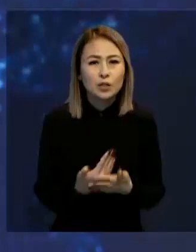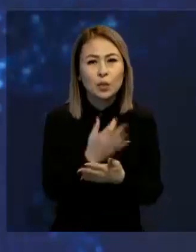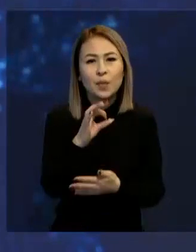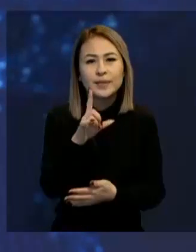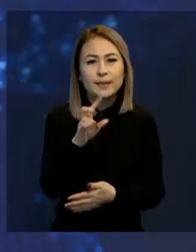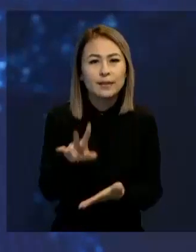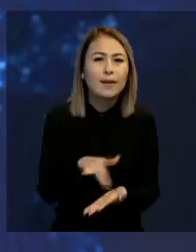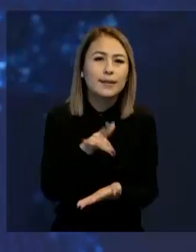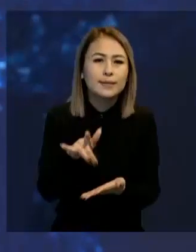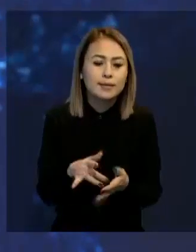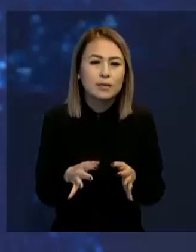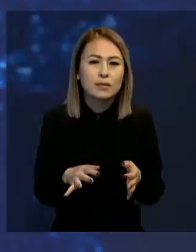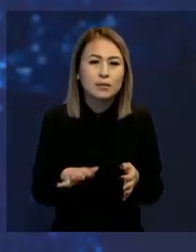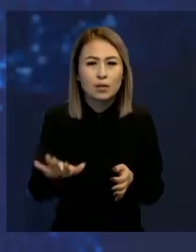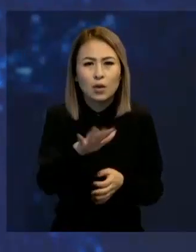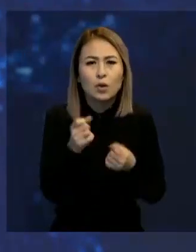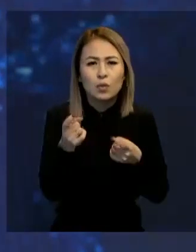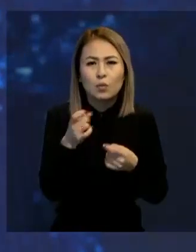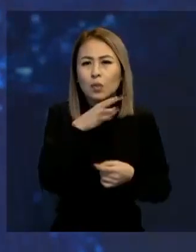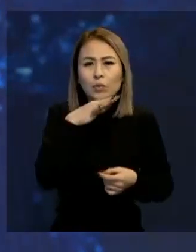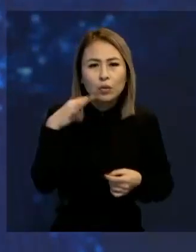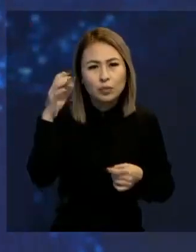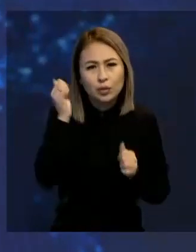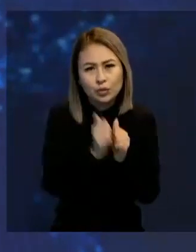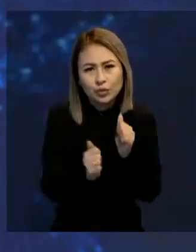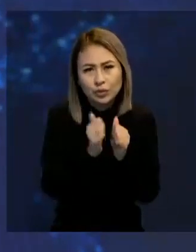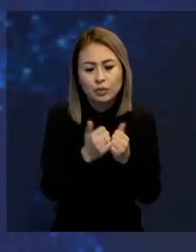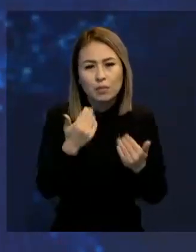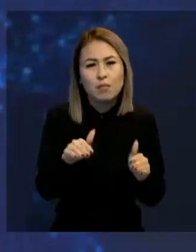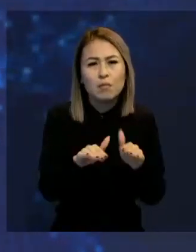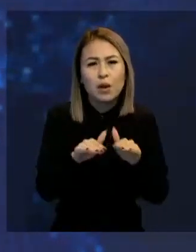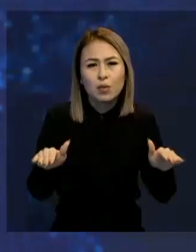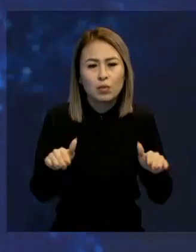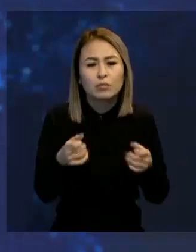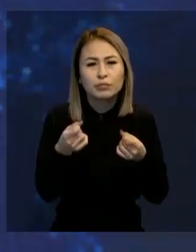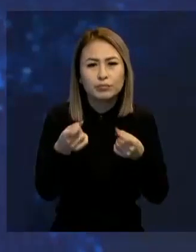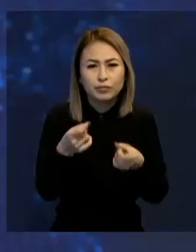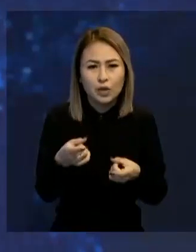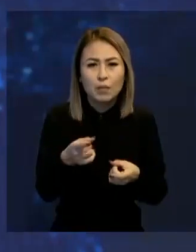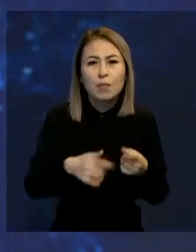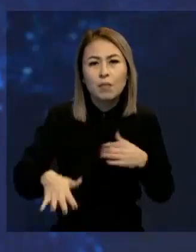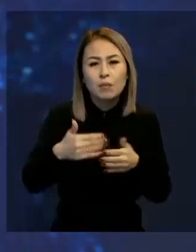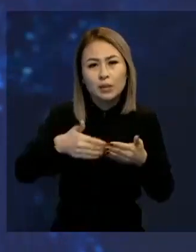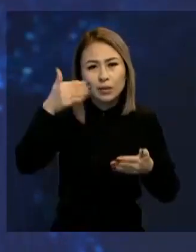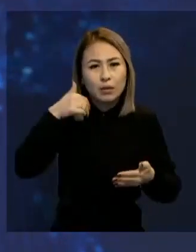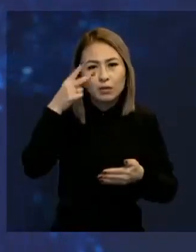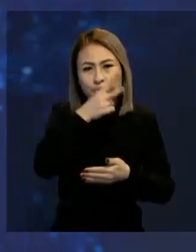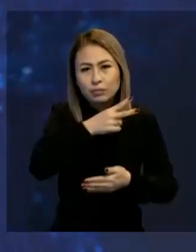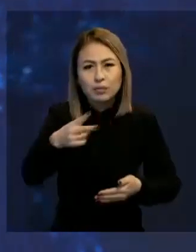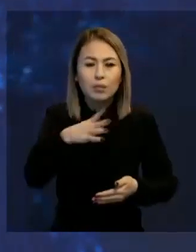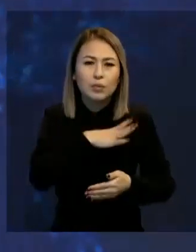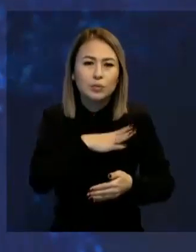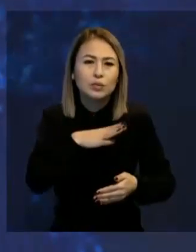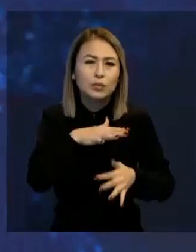Жаңаөзен қаласының айналасында қоқыс үйіліп жатыр. Күн өткен сайын ен дала полигонға айналып барады. Былтыр ғарыштан бақылау арқылы